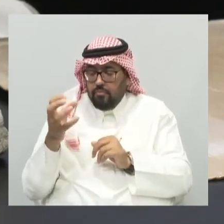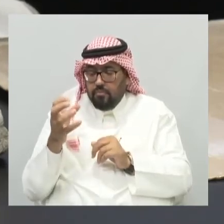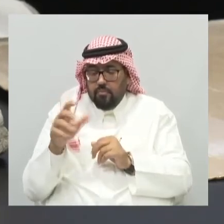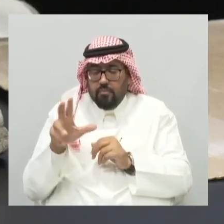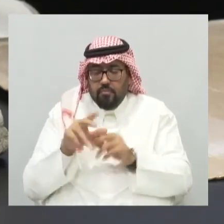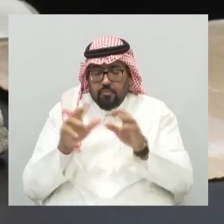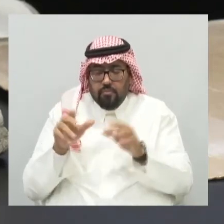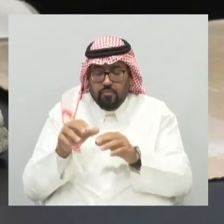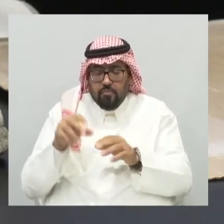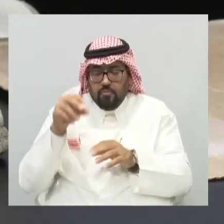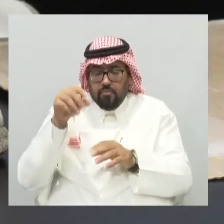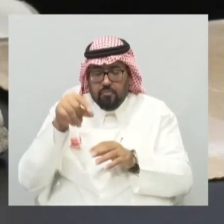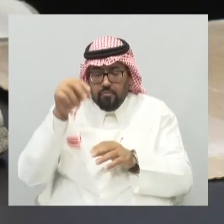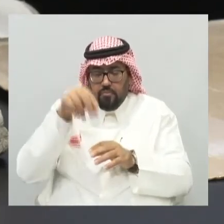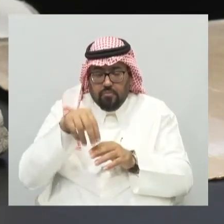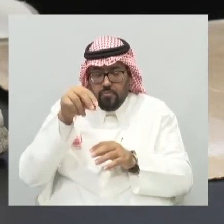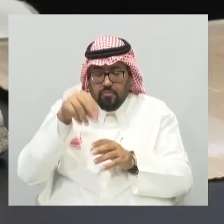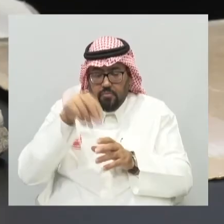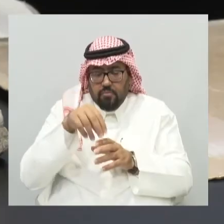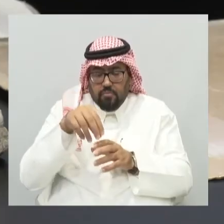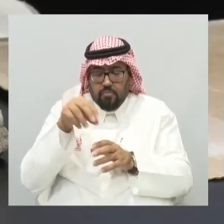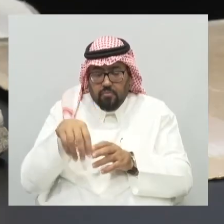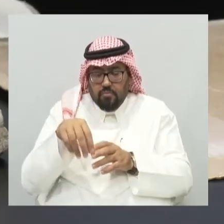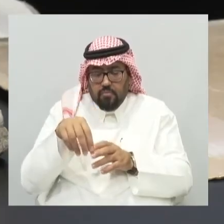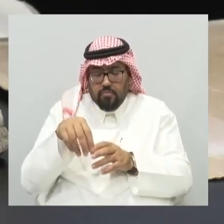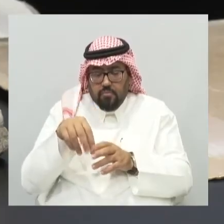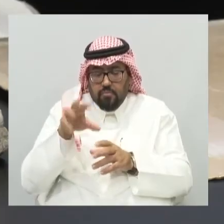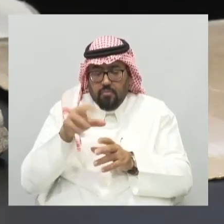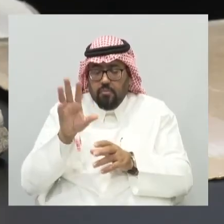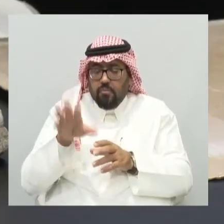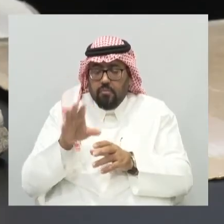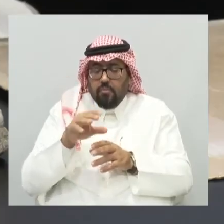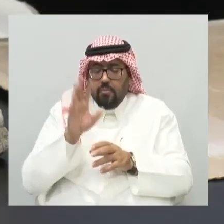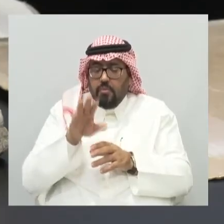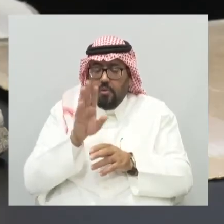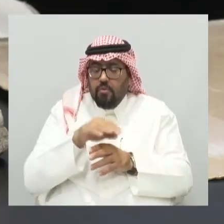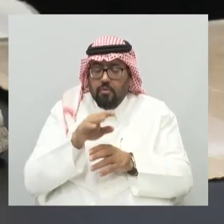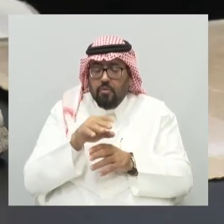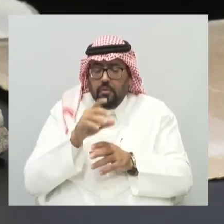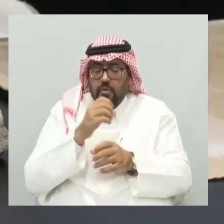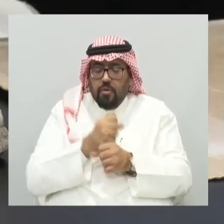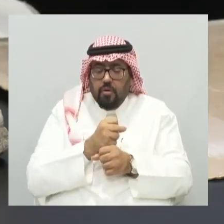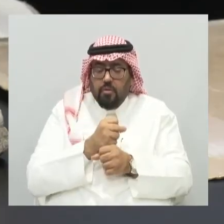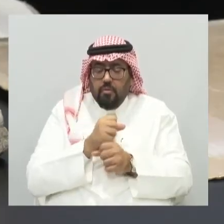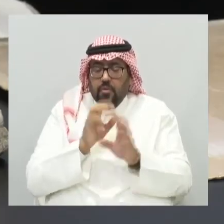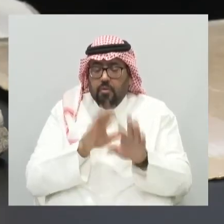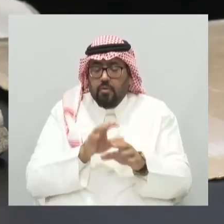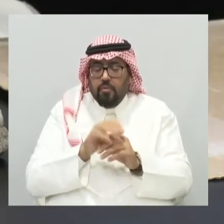المكعب عندي لو كانت هنا وشلتها وحطيتها هنا حافظت على شكلها المواد